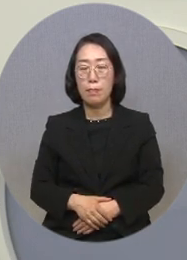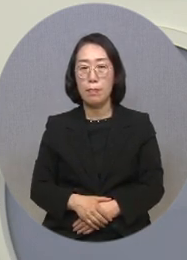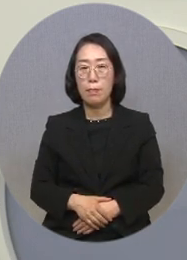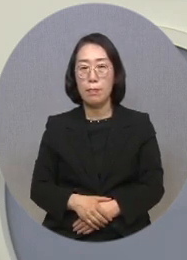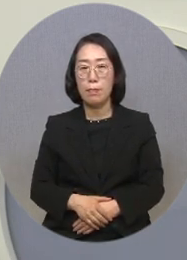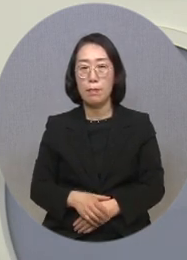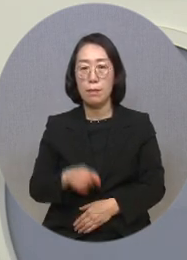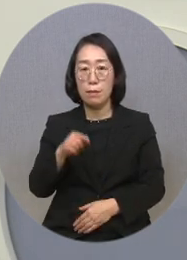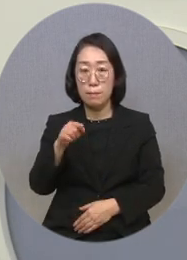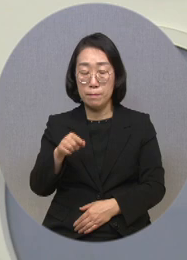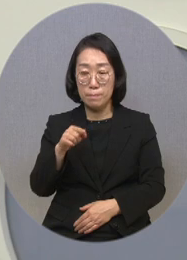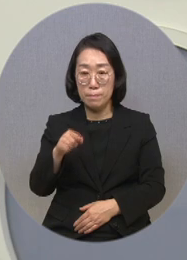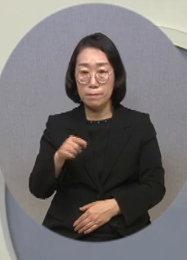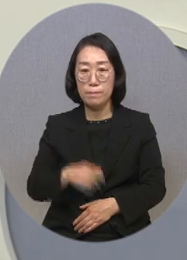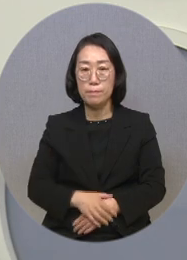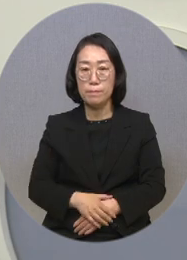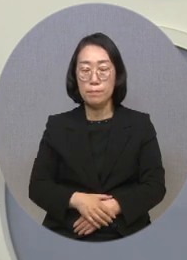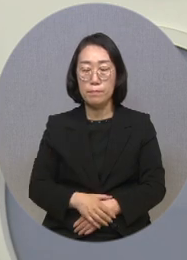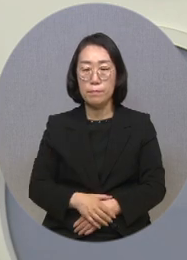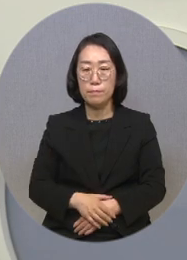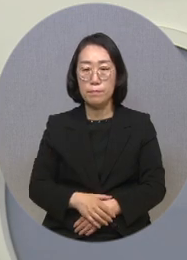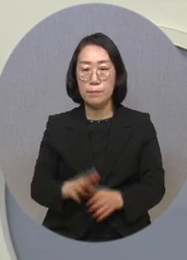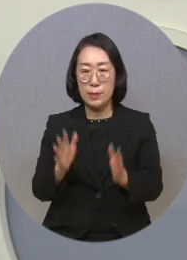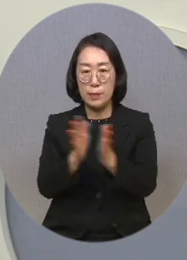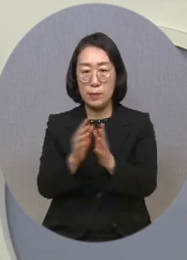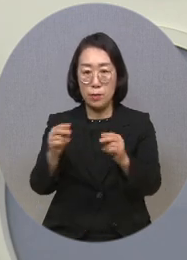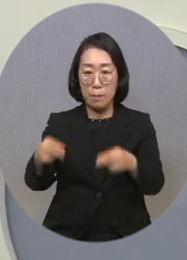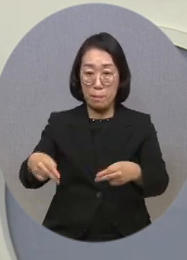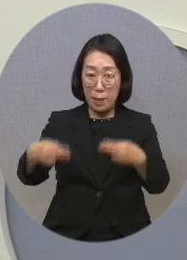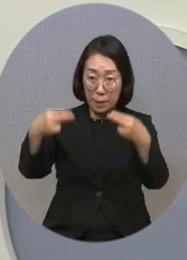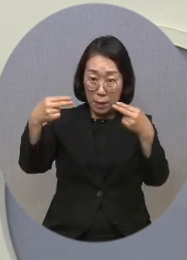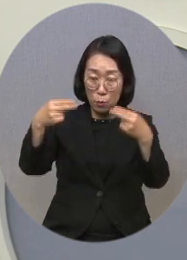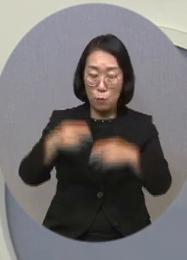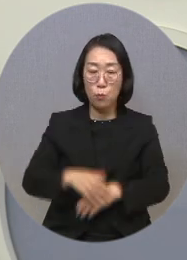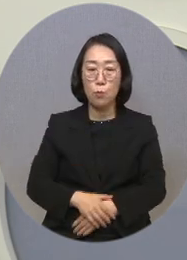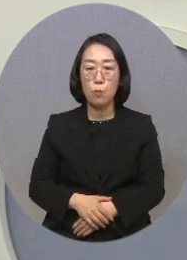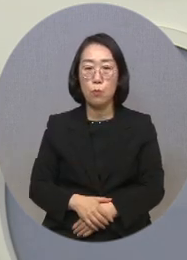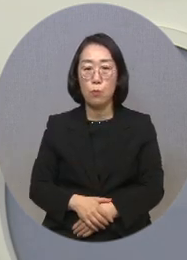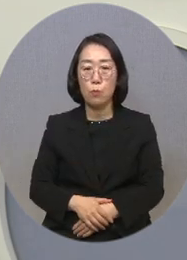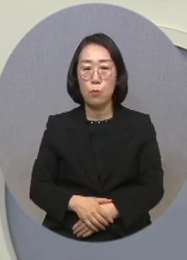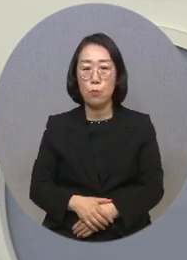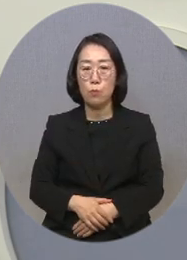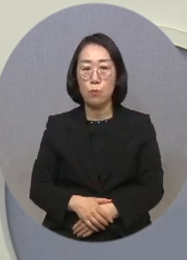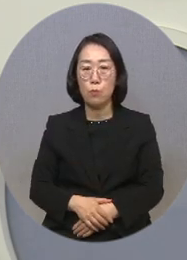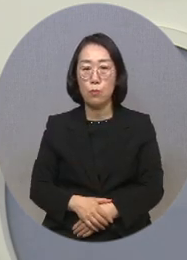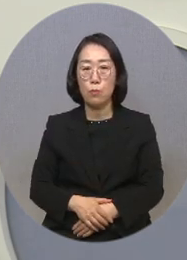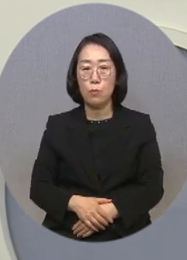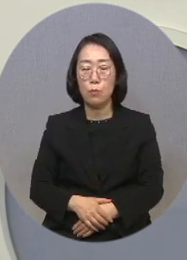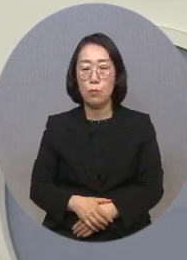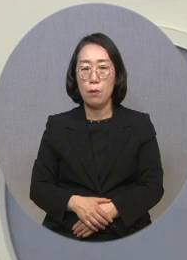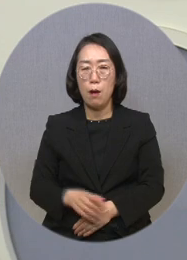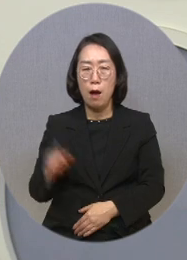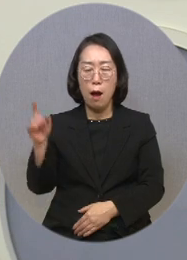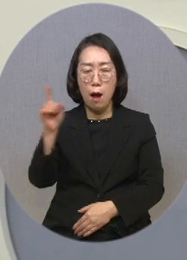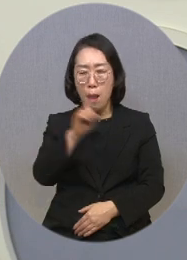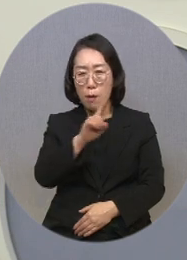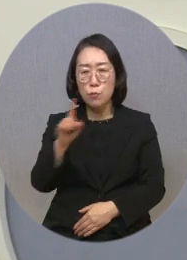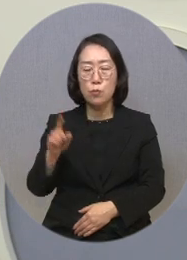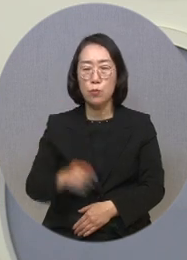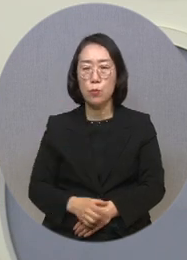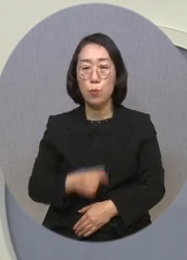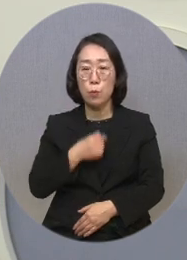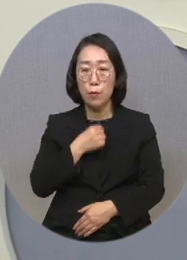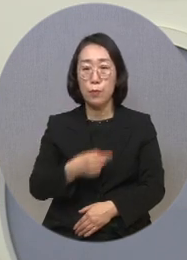나라를 세우신 할아버지를 칭견하고 그 또 할아버지의 그 뜻이 다른 어떤